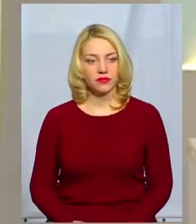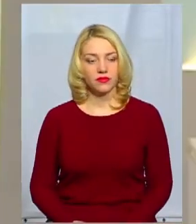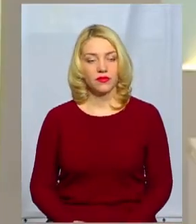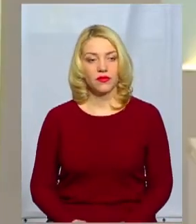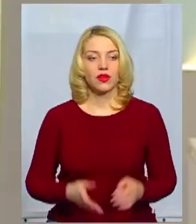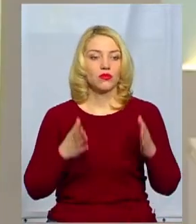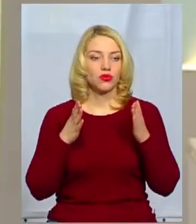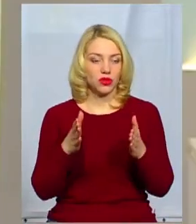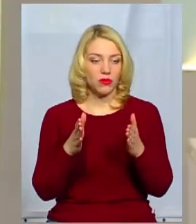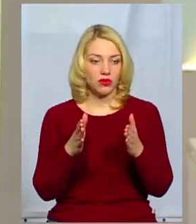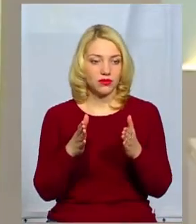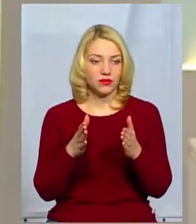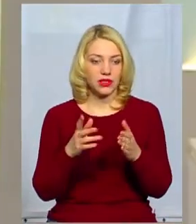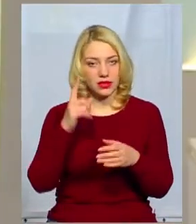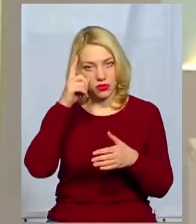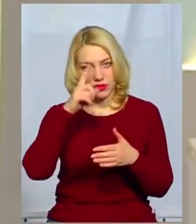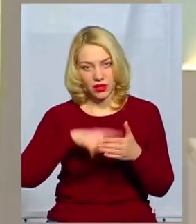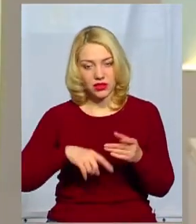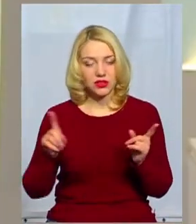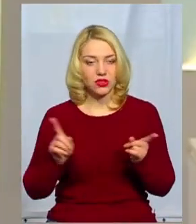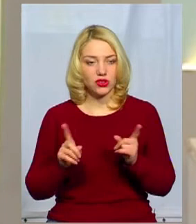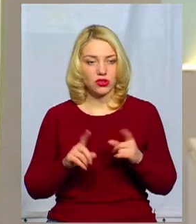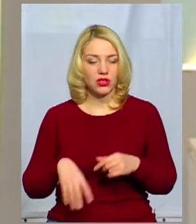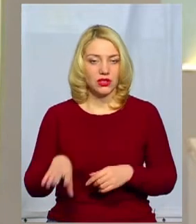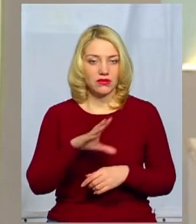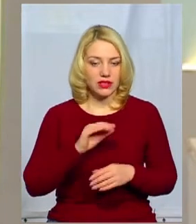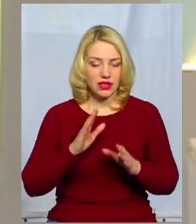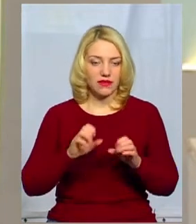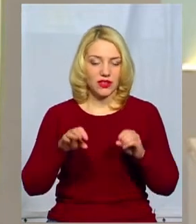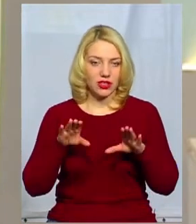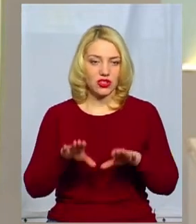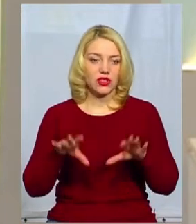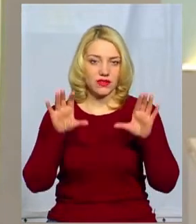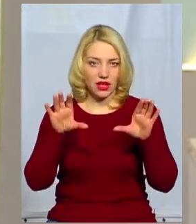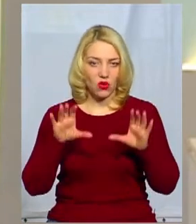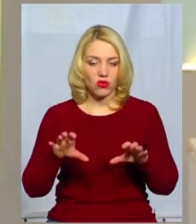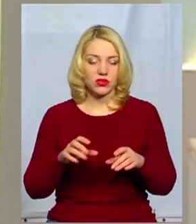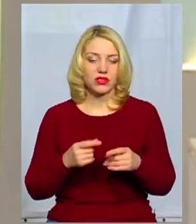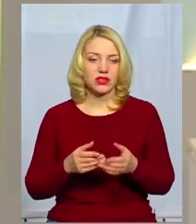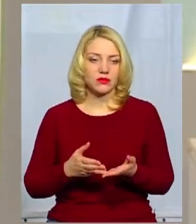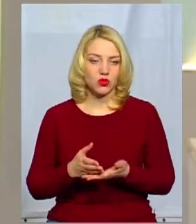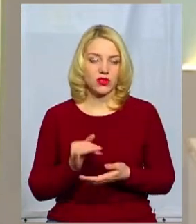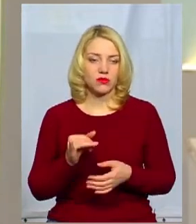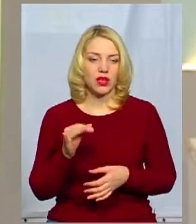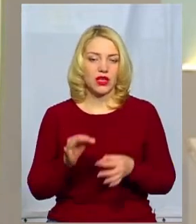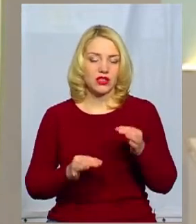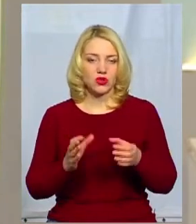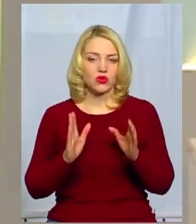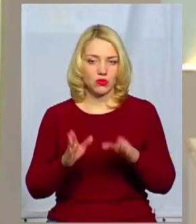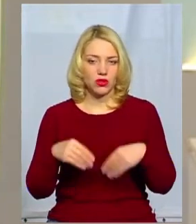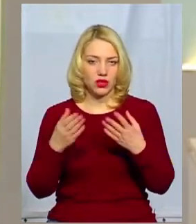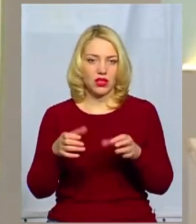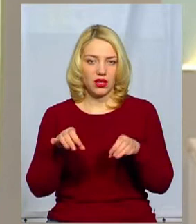Ну, будемо сподіватися, що все вирішиться в законний спосіб, і суд винесе